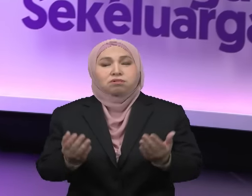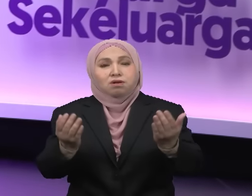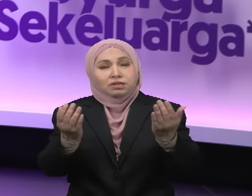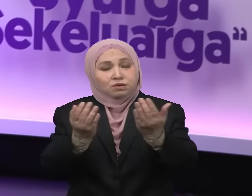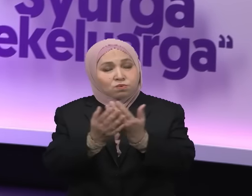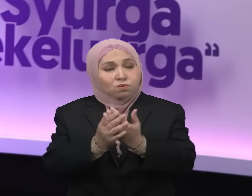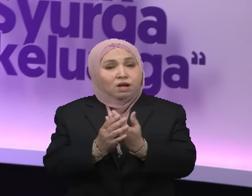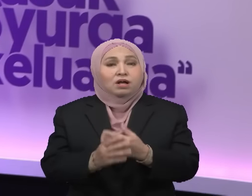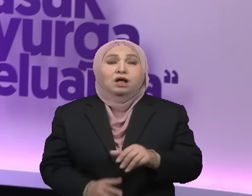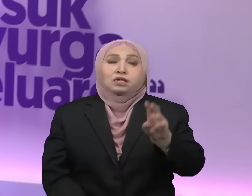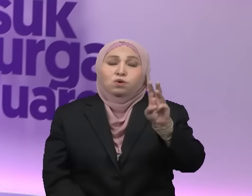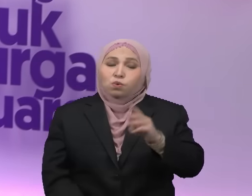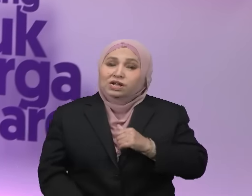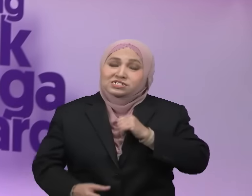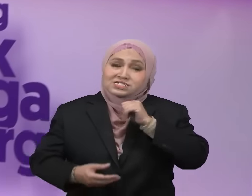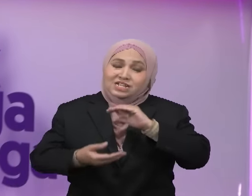الله